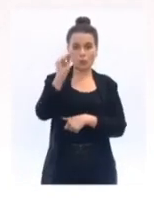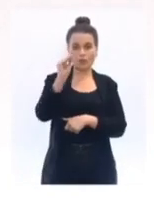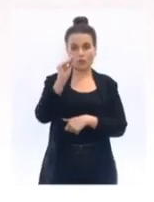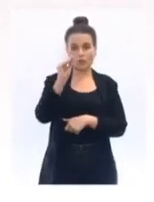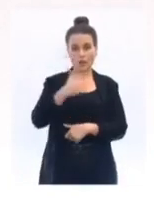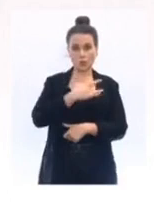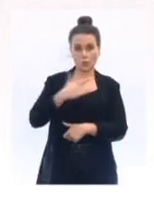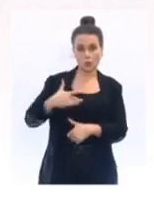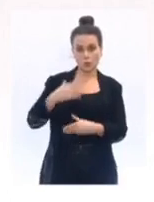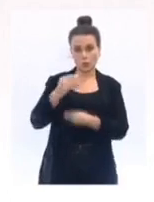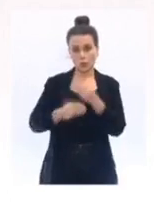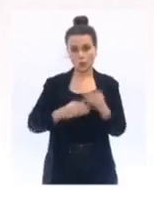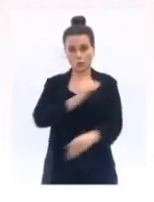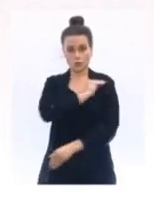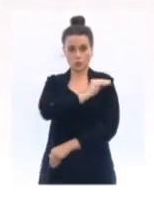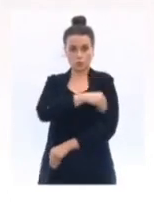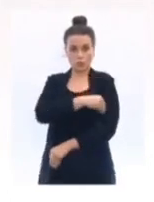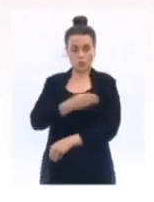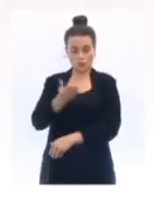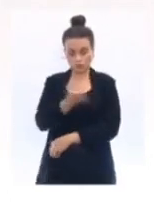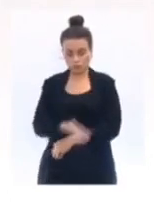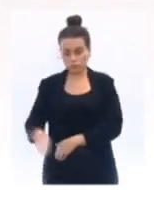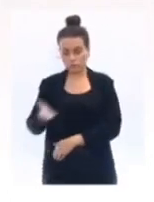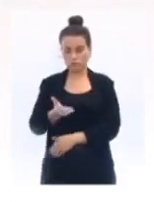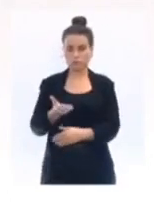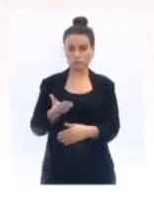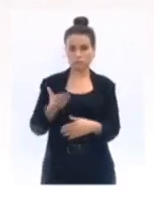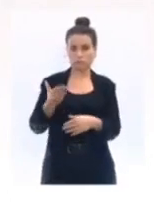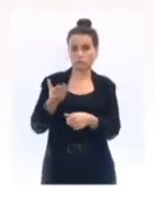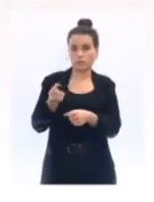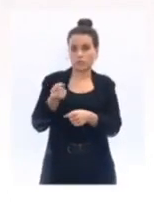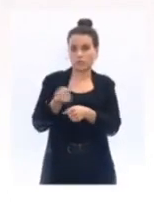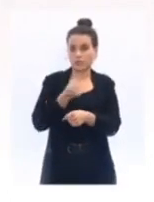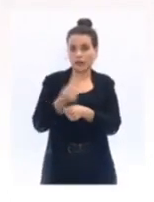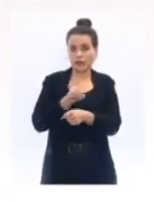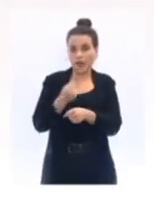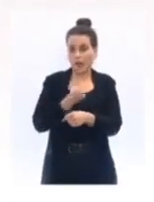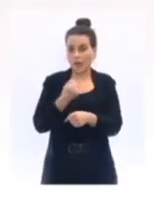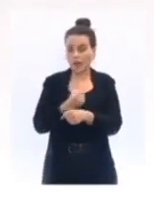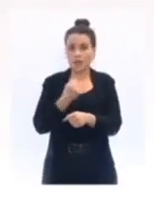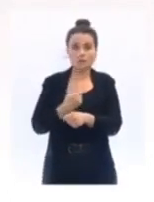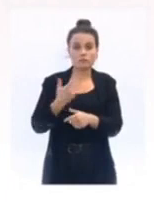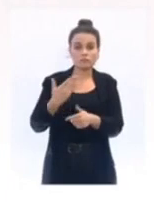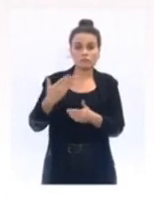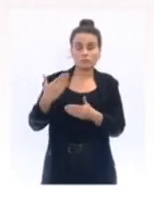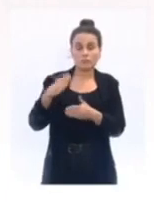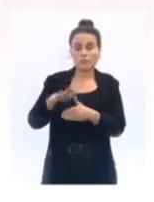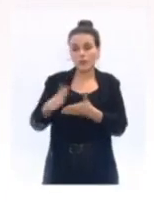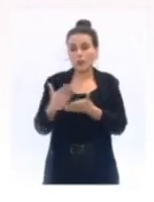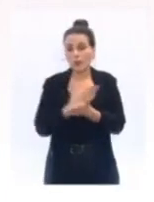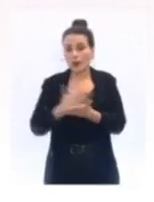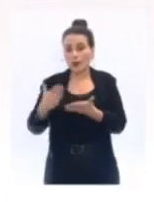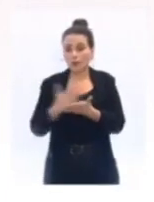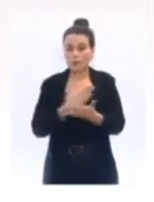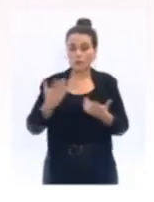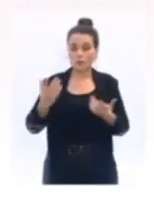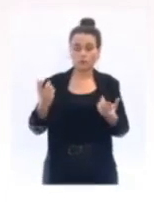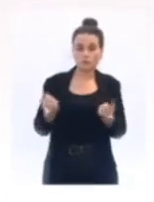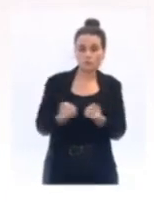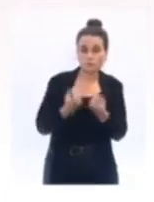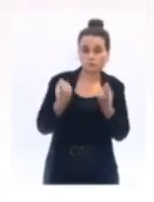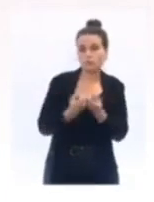tournages. Partout où cela sera possible, le télétravail devra être la règle, dans les conditions